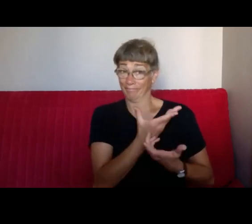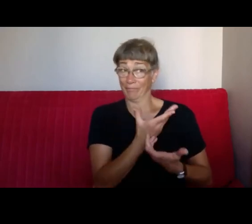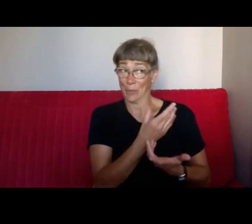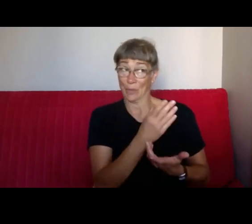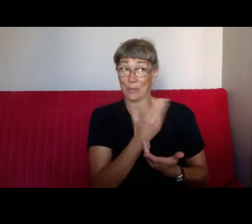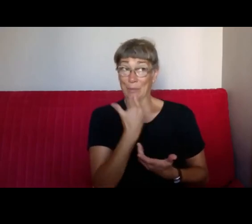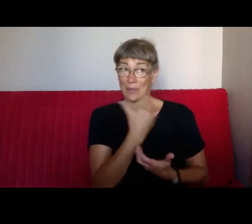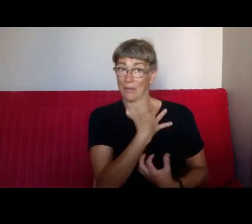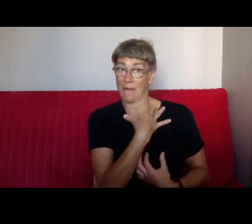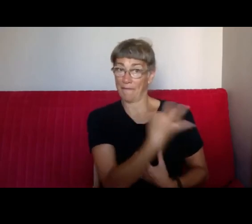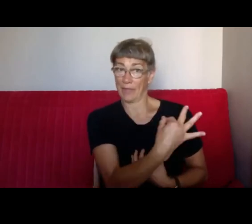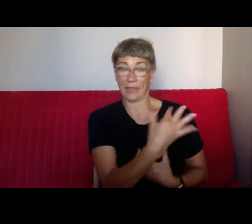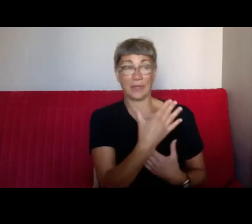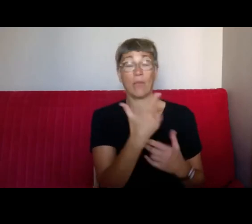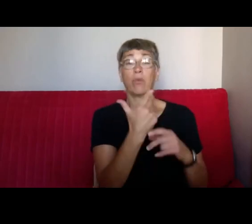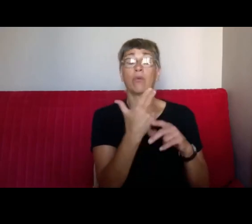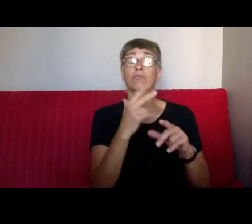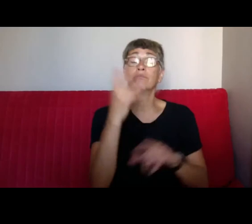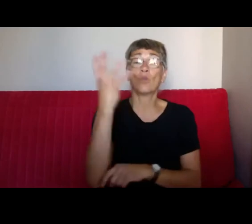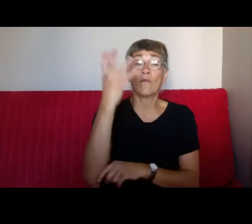gentiment invité pour ce webinaire.